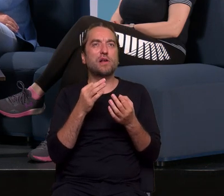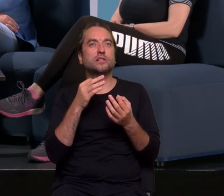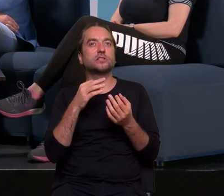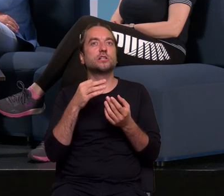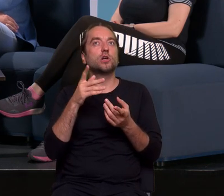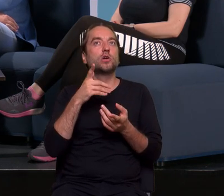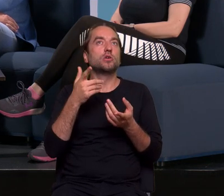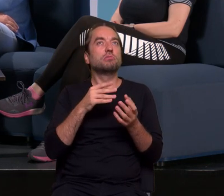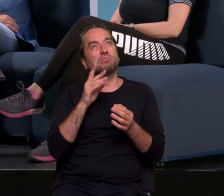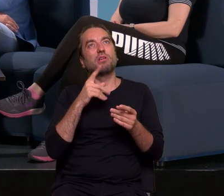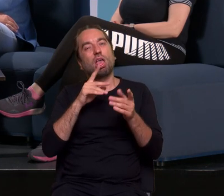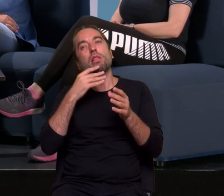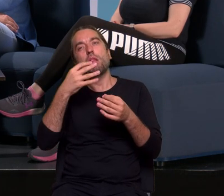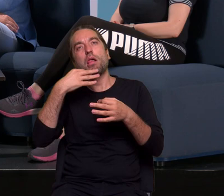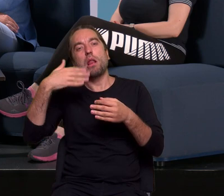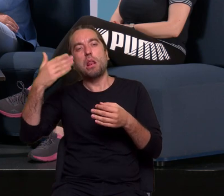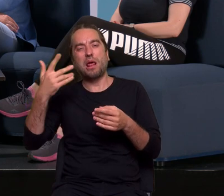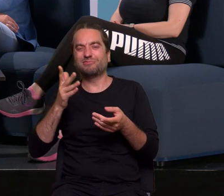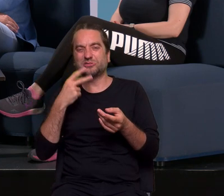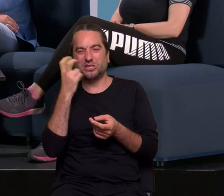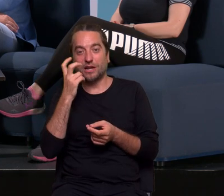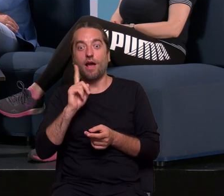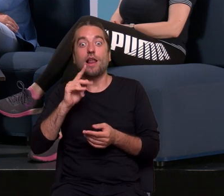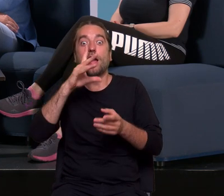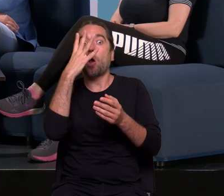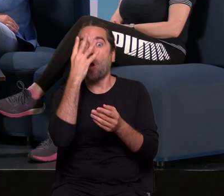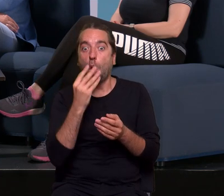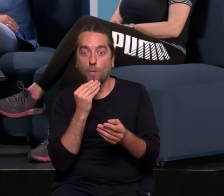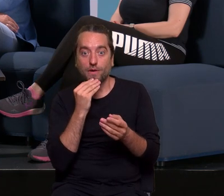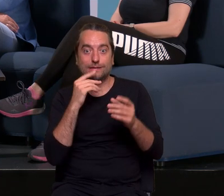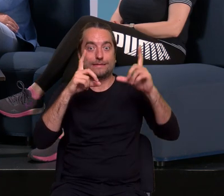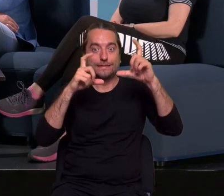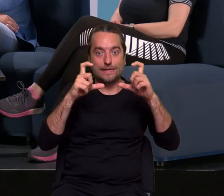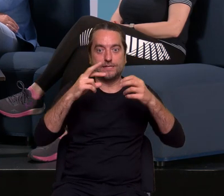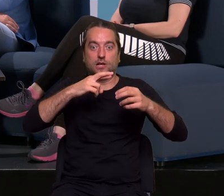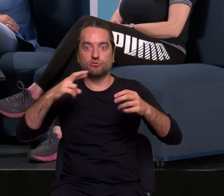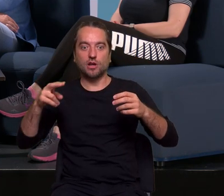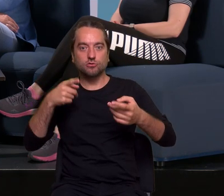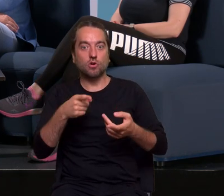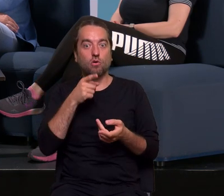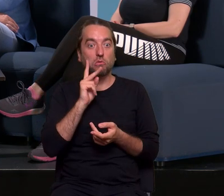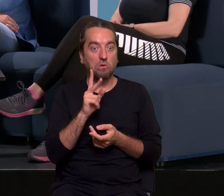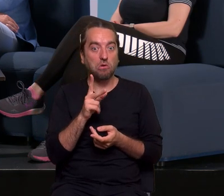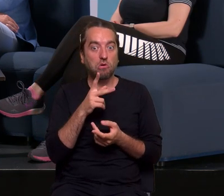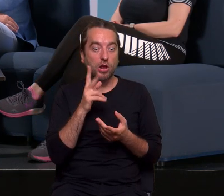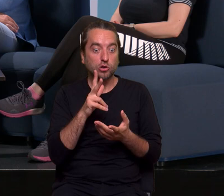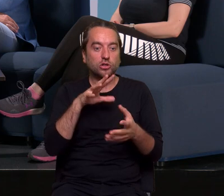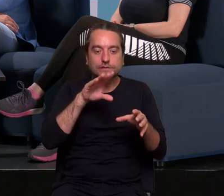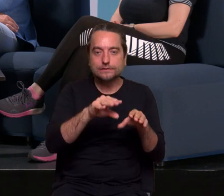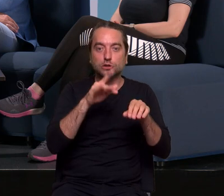obraz, jak przedmiot, jak coś, co możemy dotknąć, możemy wziąć do ręki.